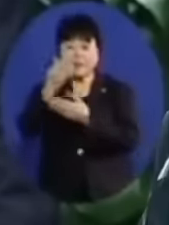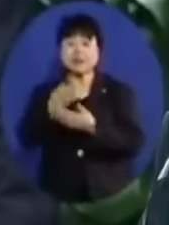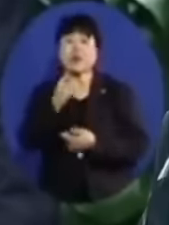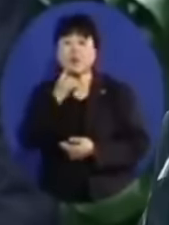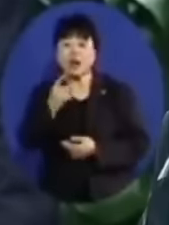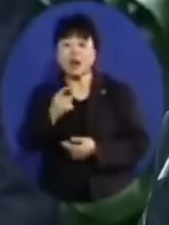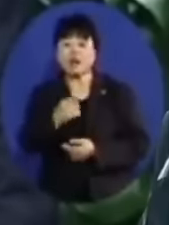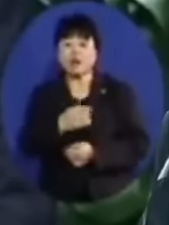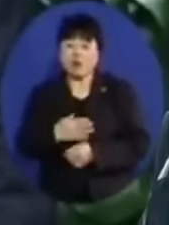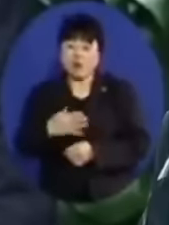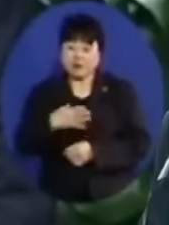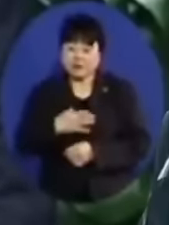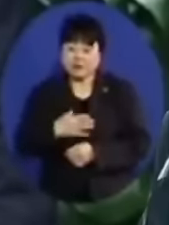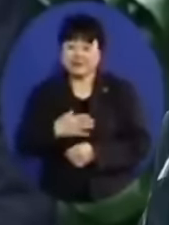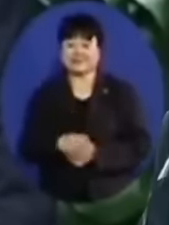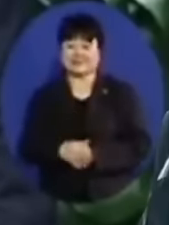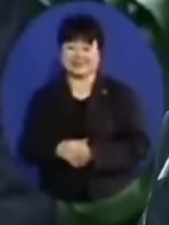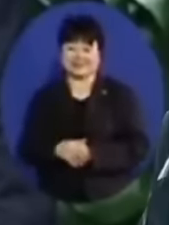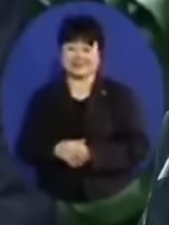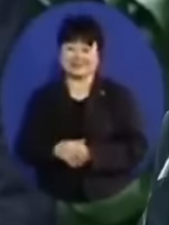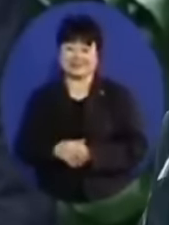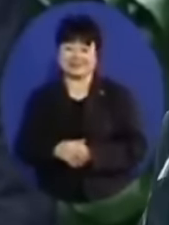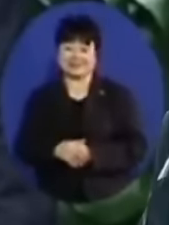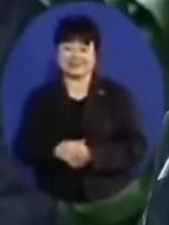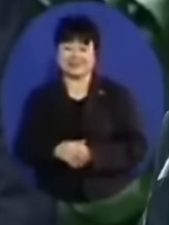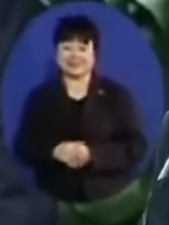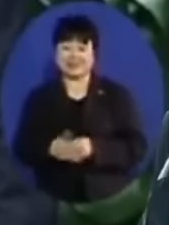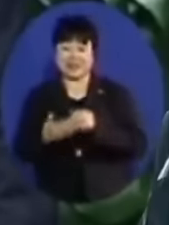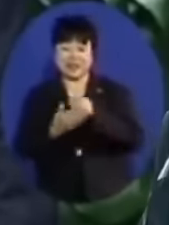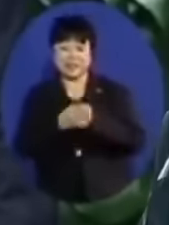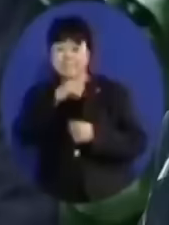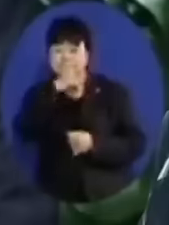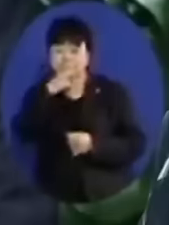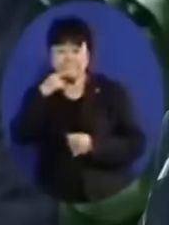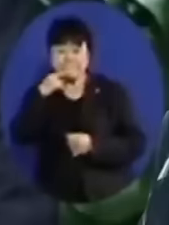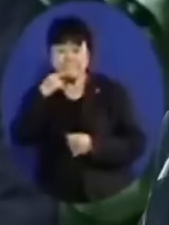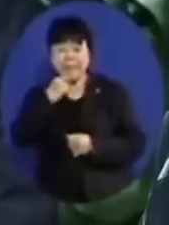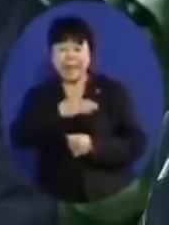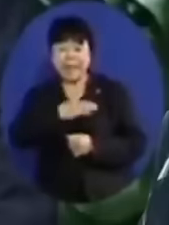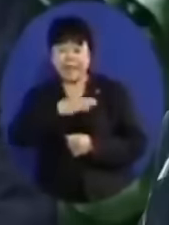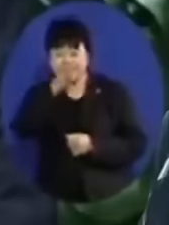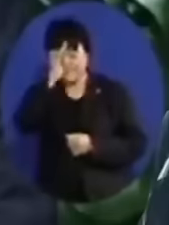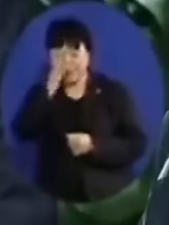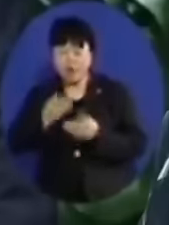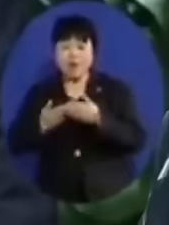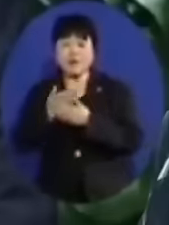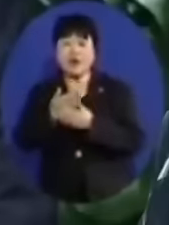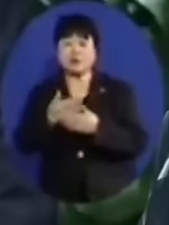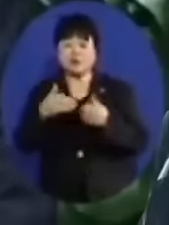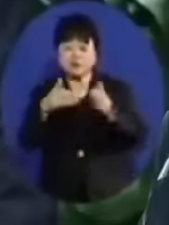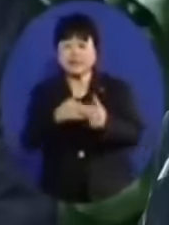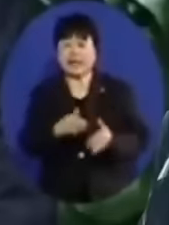얼마나 걱정을 했던지 엑스레이 찍어서 폐병이라도 재발했으면 끝장나지 않습니까?